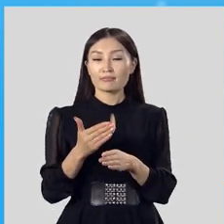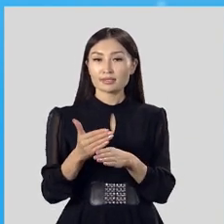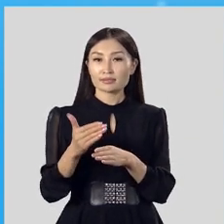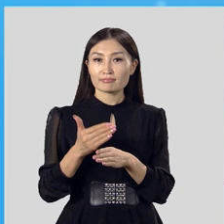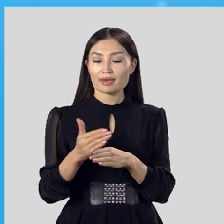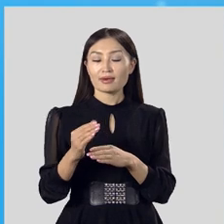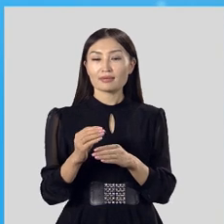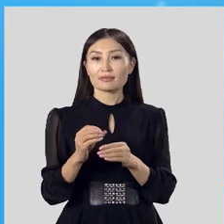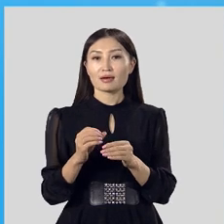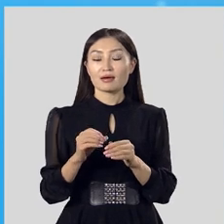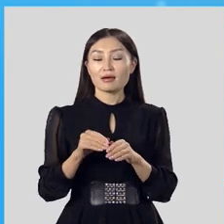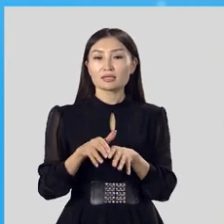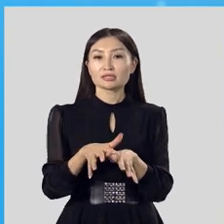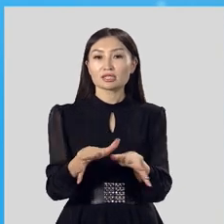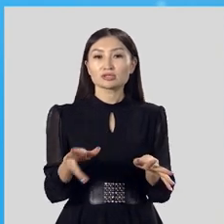Постепенно разрастается